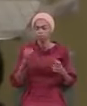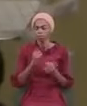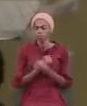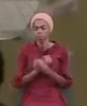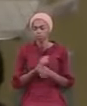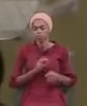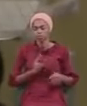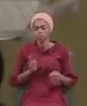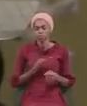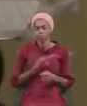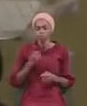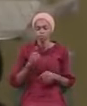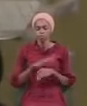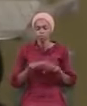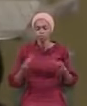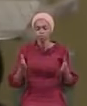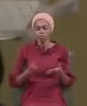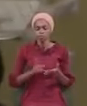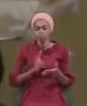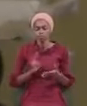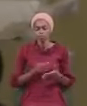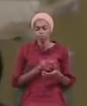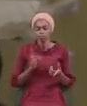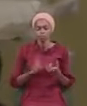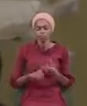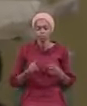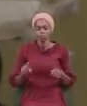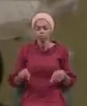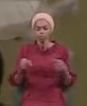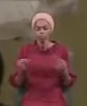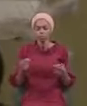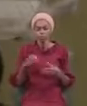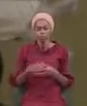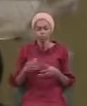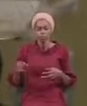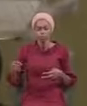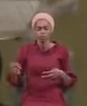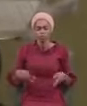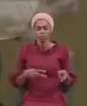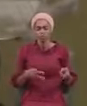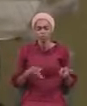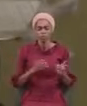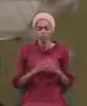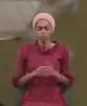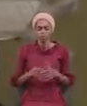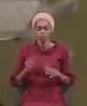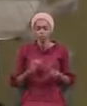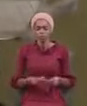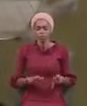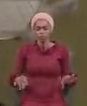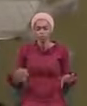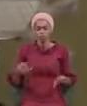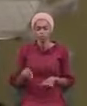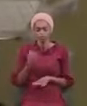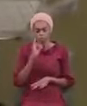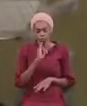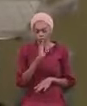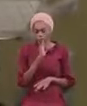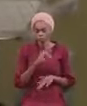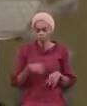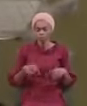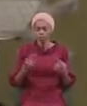pas que nous allions dans la voix des enfants où les enfants d'Israël sont passés